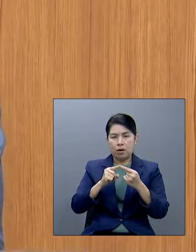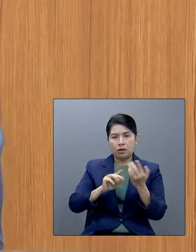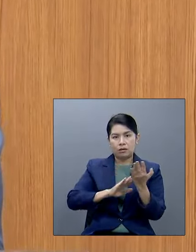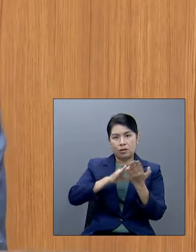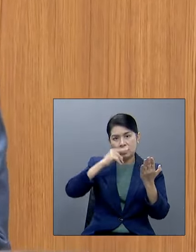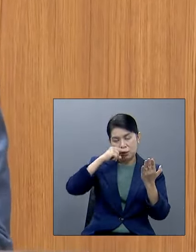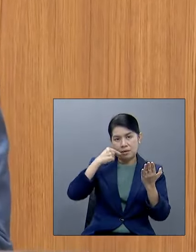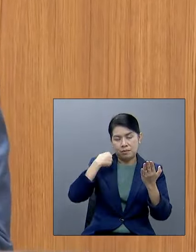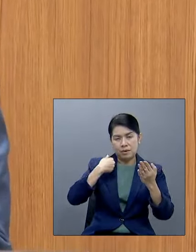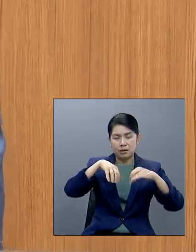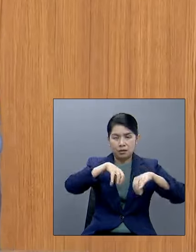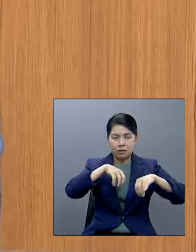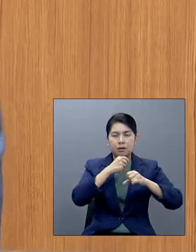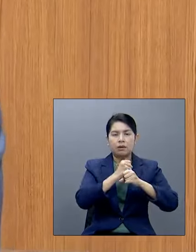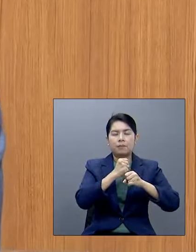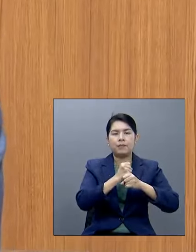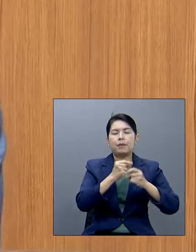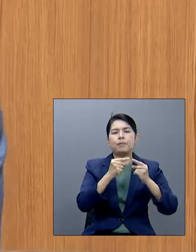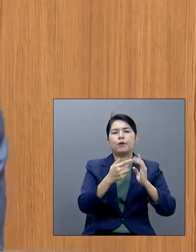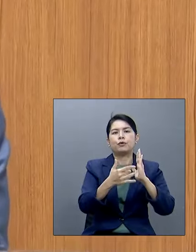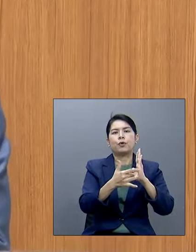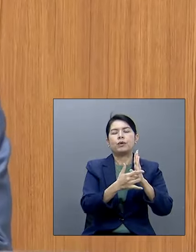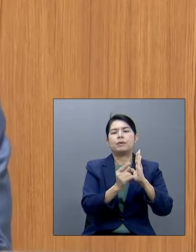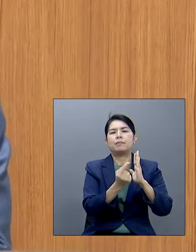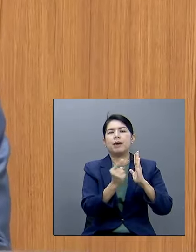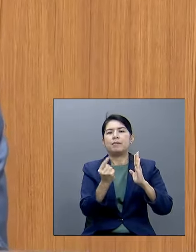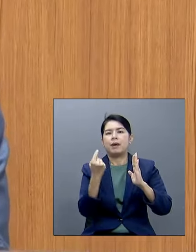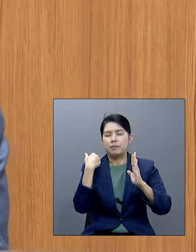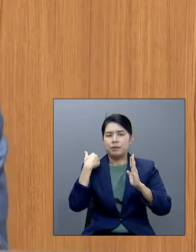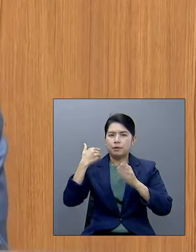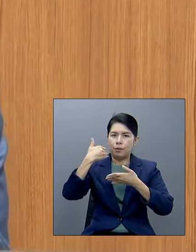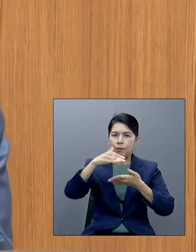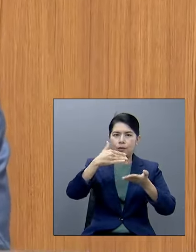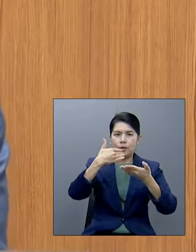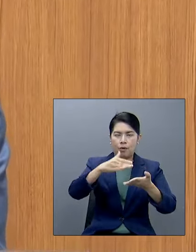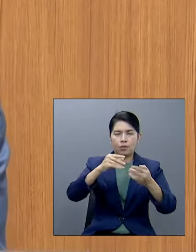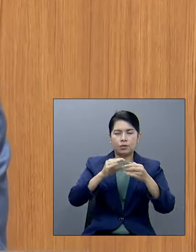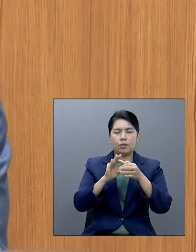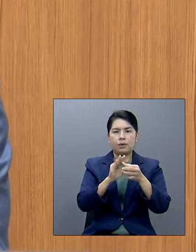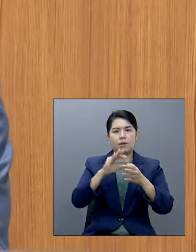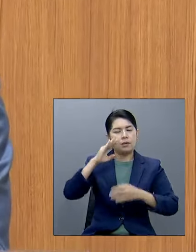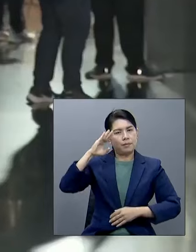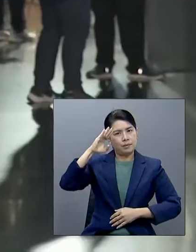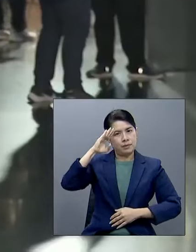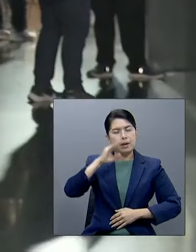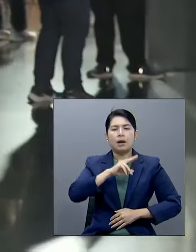โนโลยีเพื่อที่จะเป็นผู้ส่งออกทางเทคโนโลยีทางการทหารด้วย